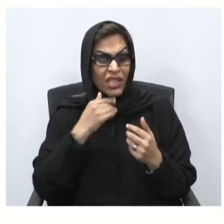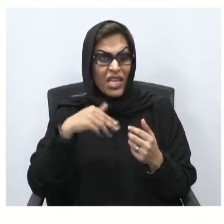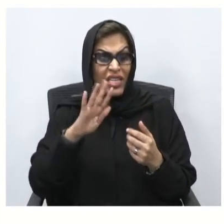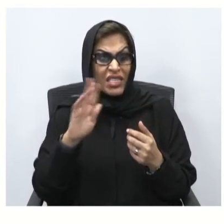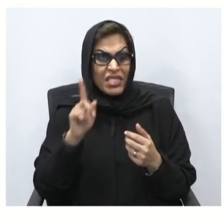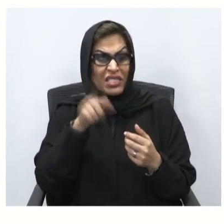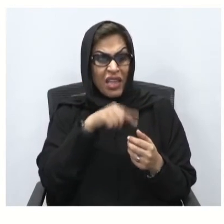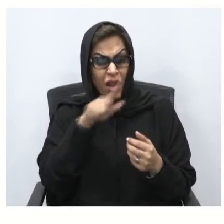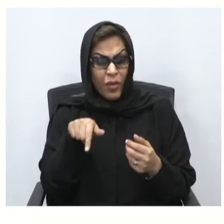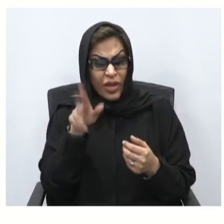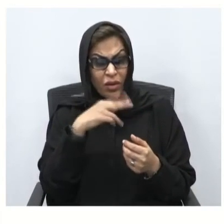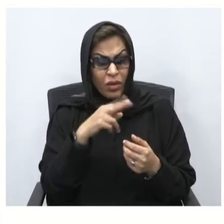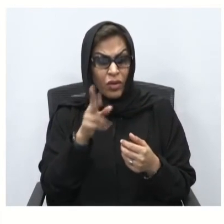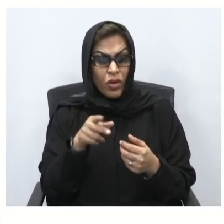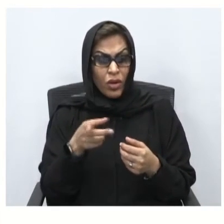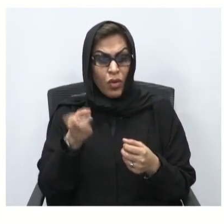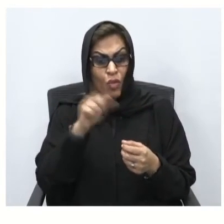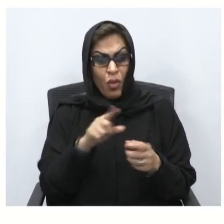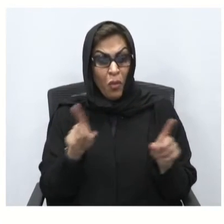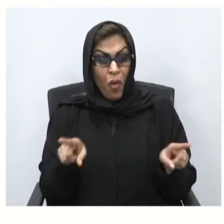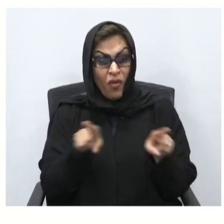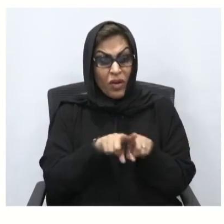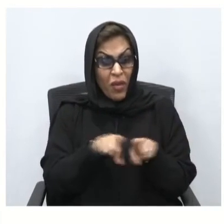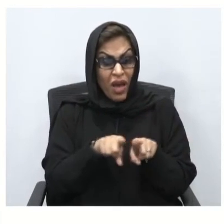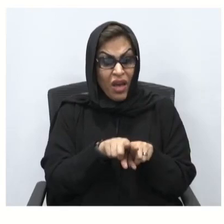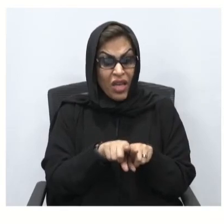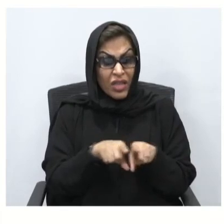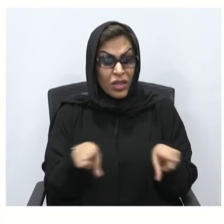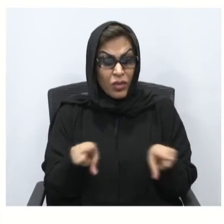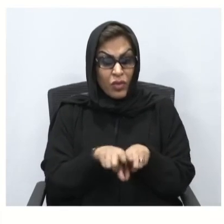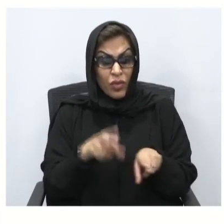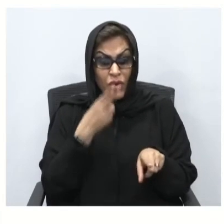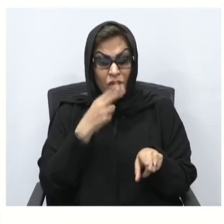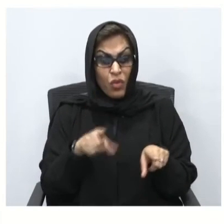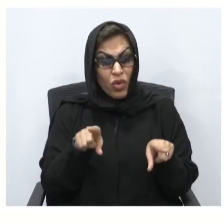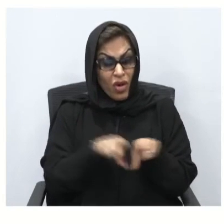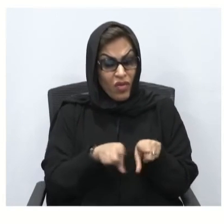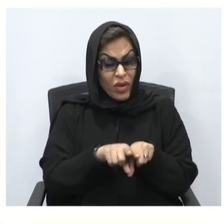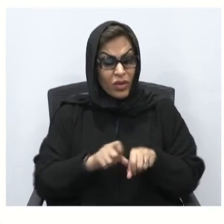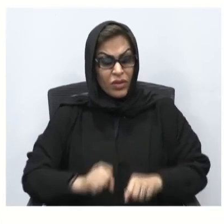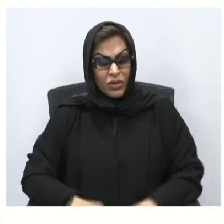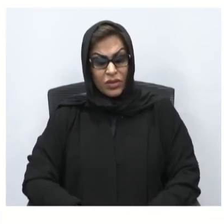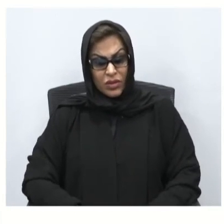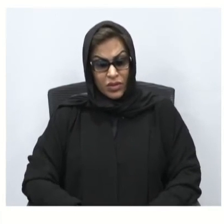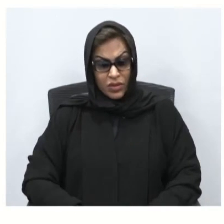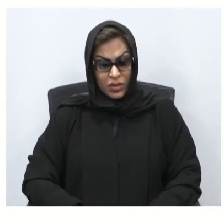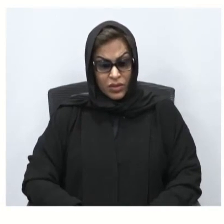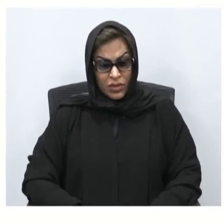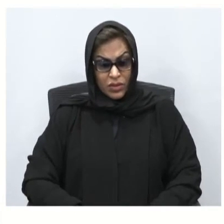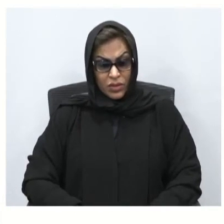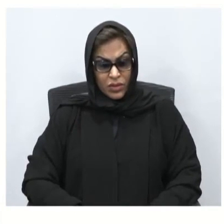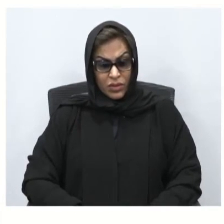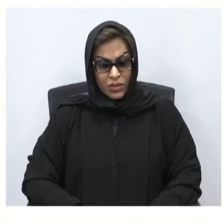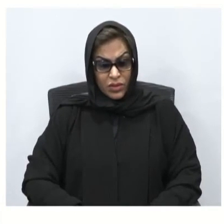ليس المدخن المرافق للمدخن يكون التدخين لديه او السبب الرئيسي له